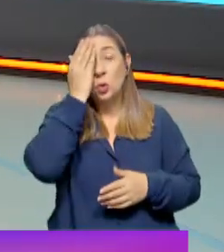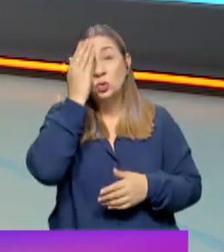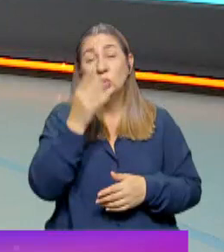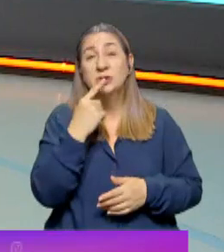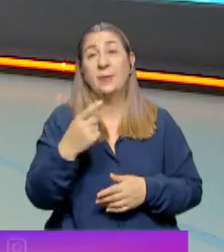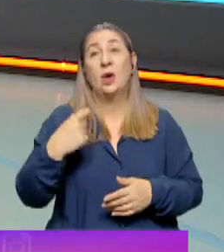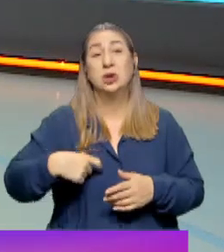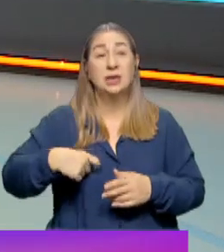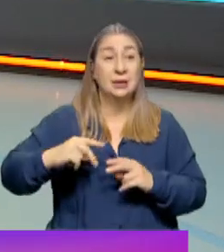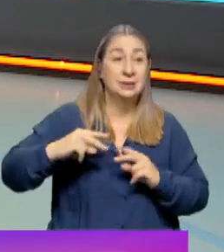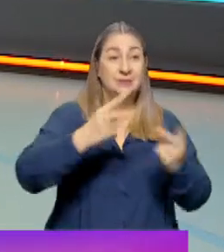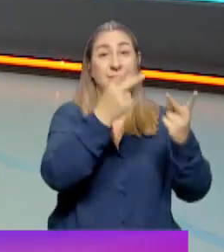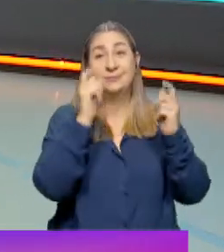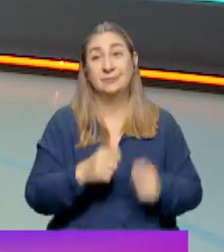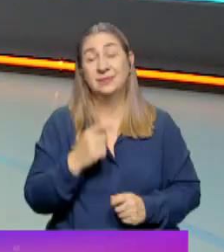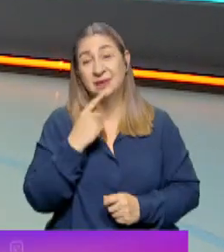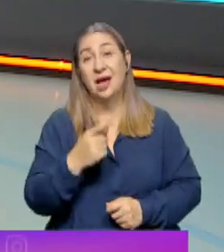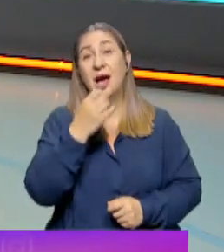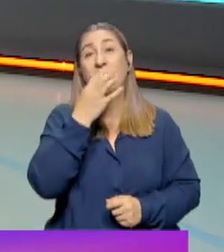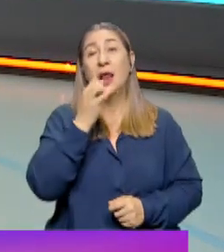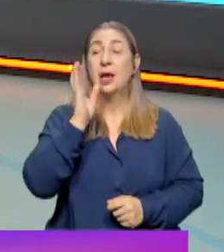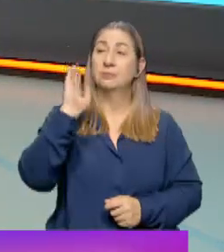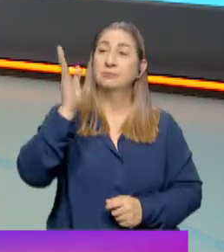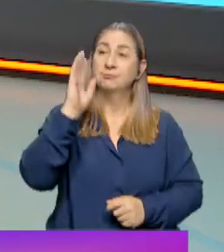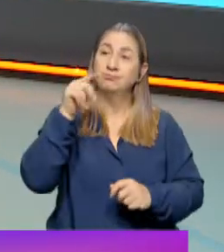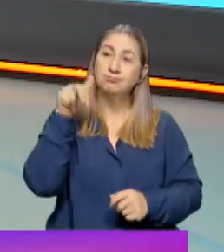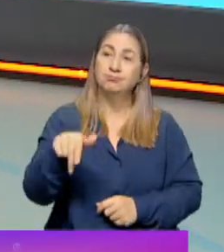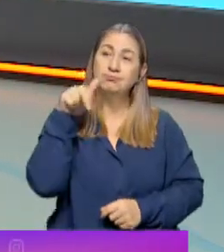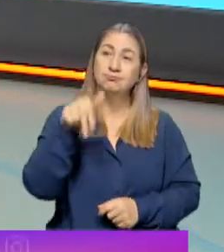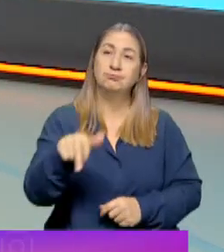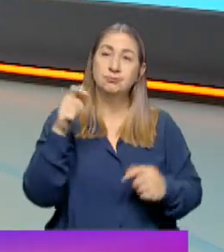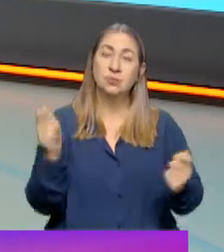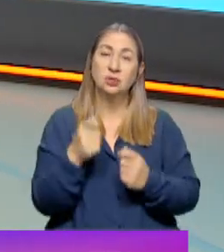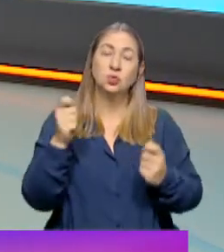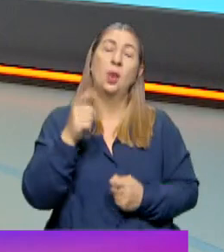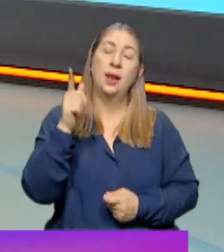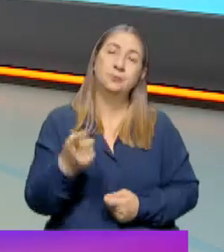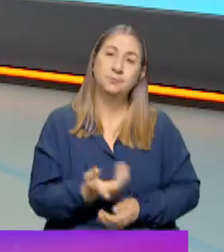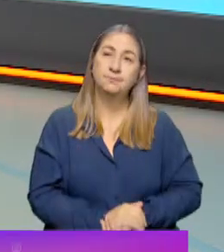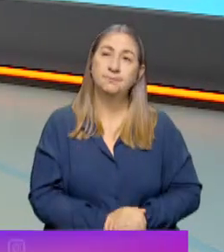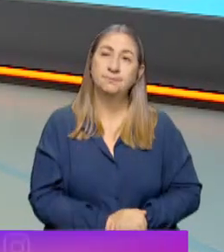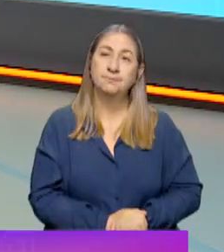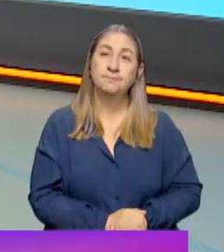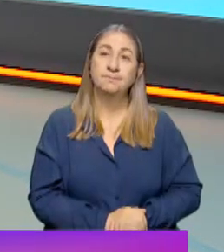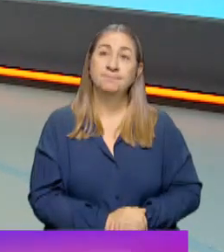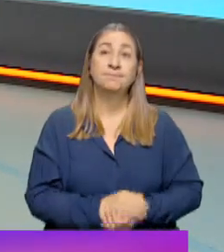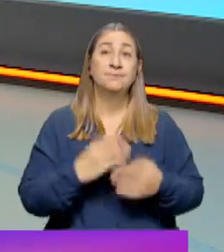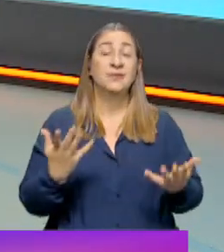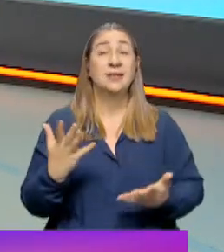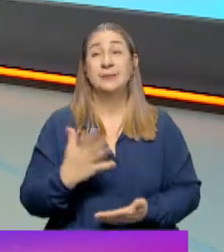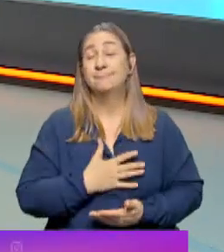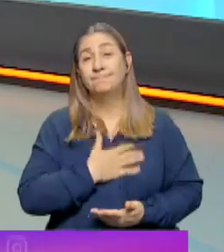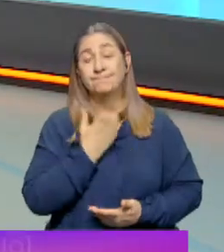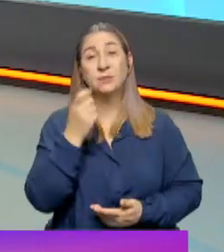demek özelleştirme diyerek Ankara'ya doğru yürümeye gayret ediyorlar efendim. Ve ne yazık